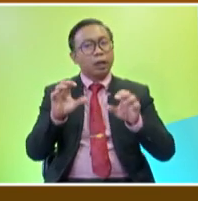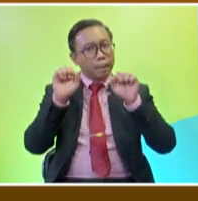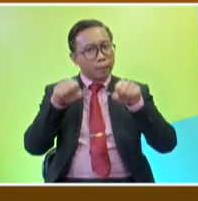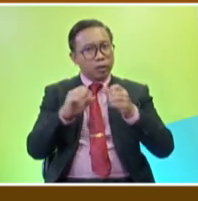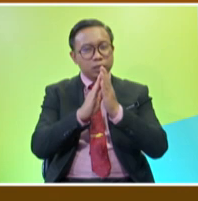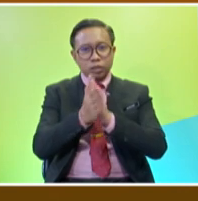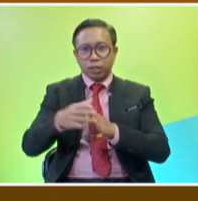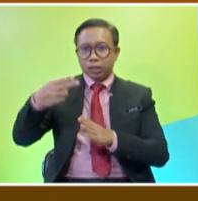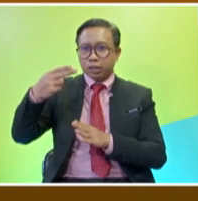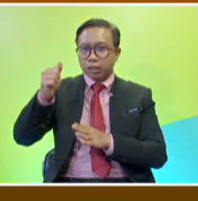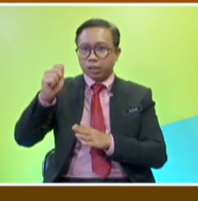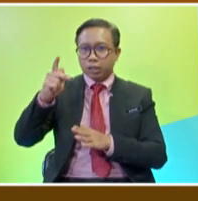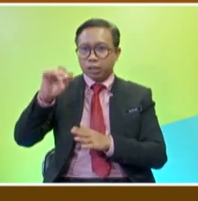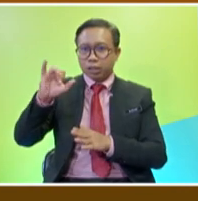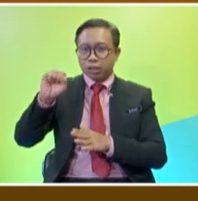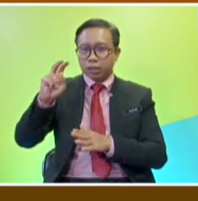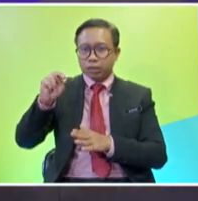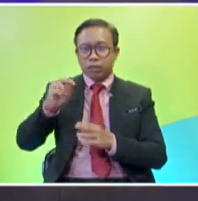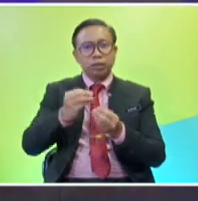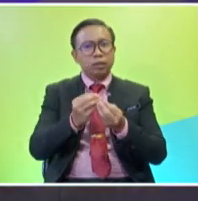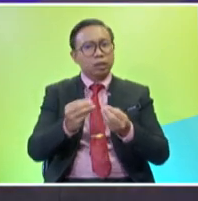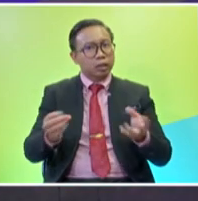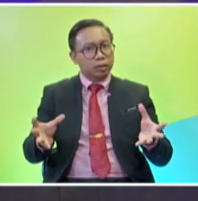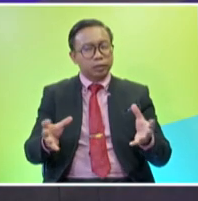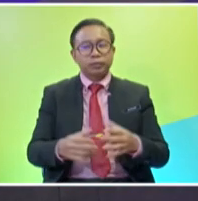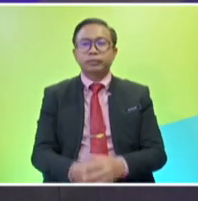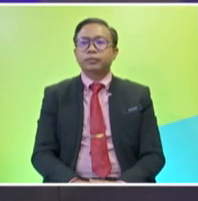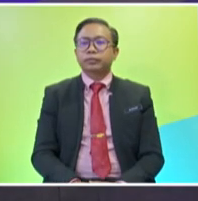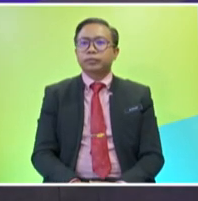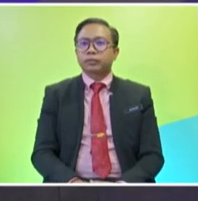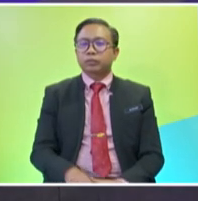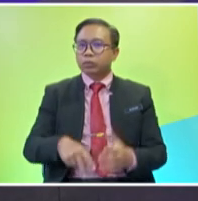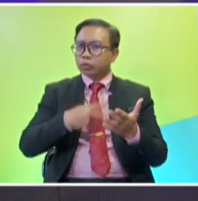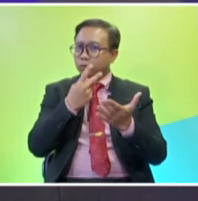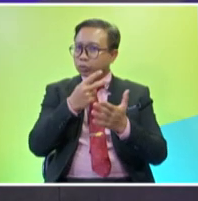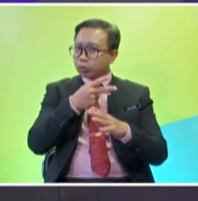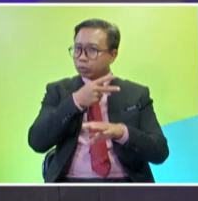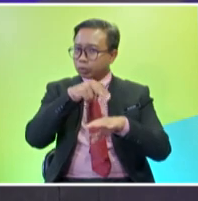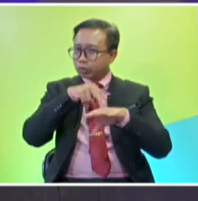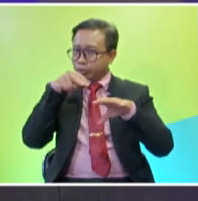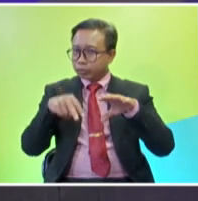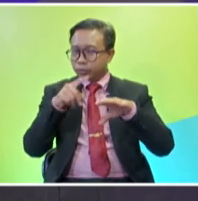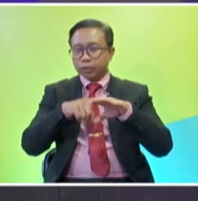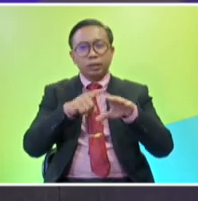hakikisan tanah contohnya bila hujan turun terkena pada permukaan daun